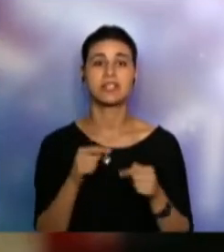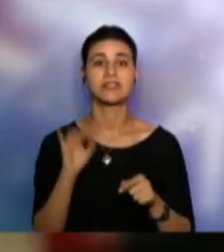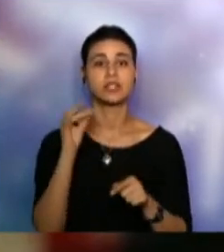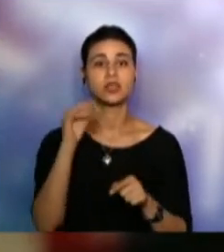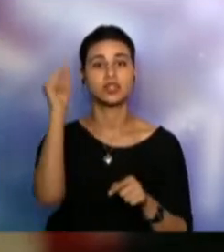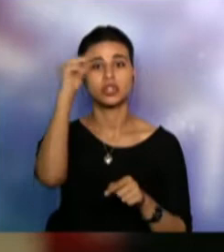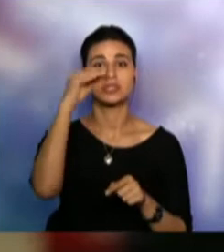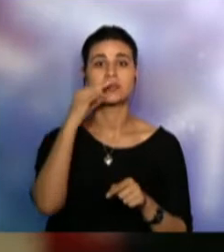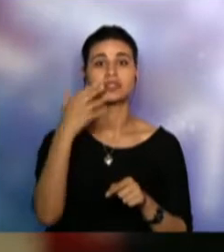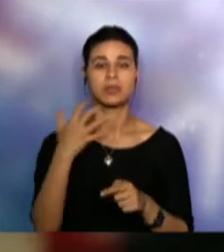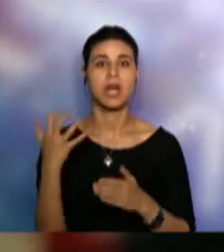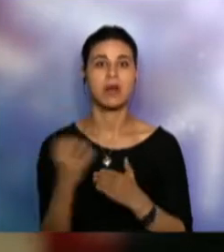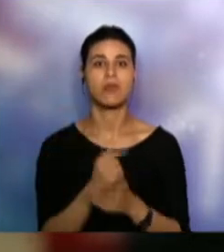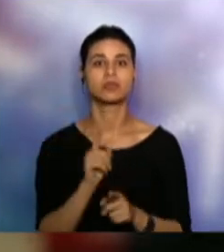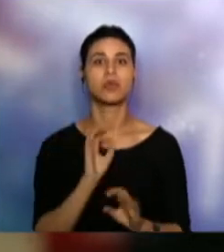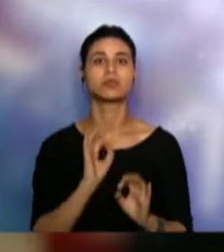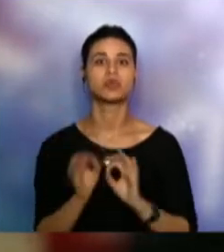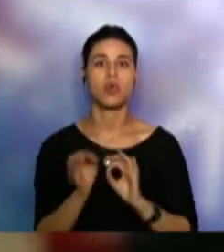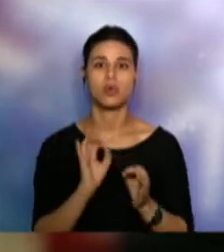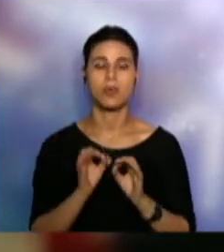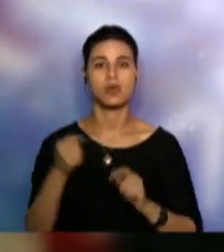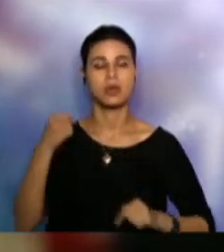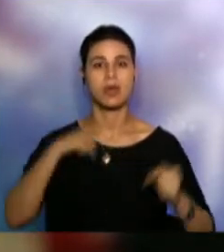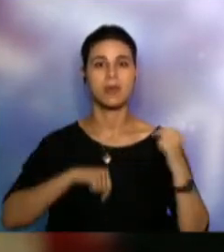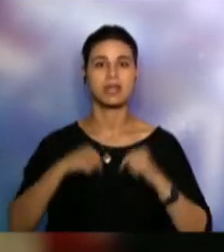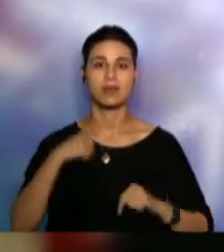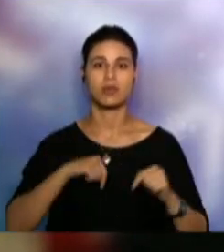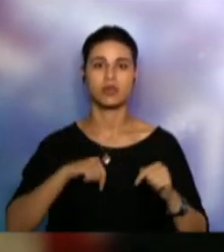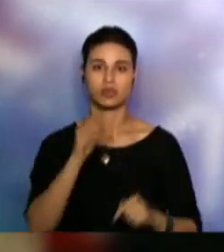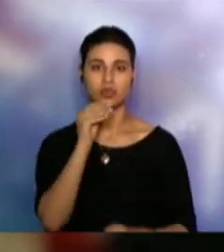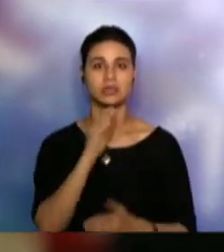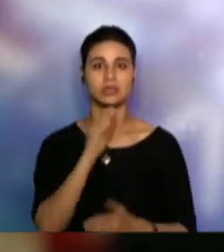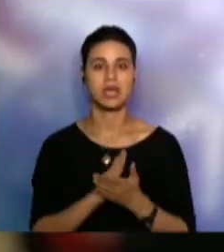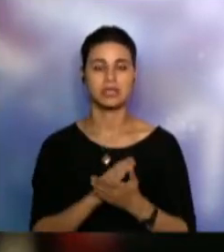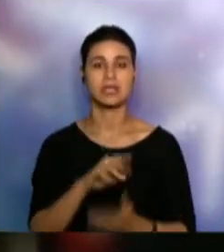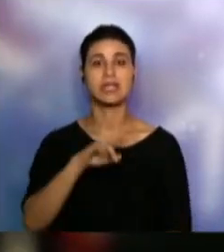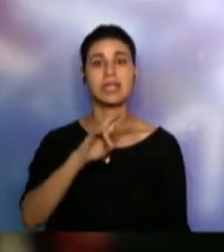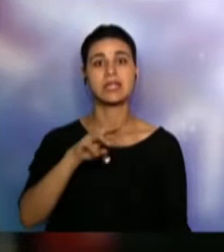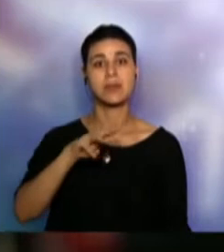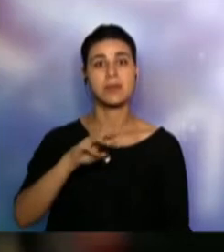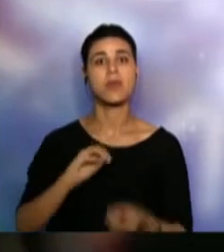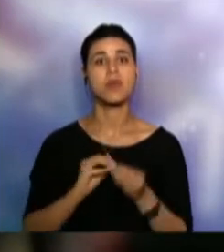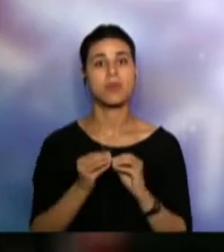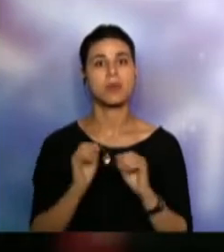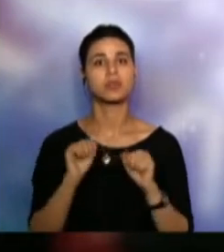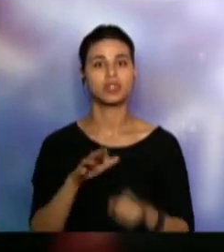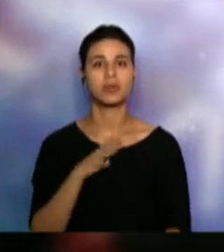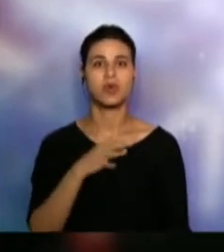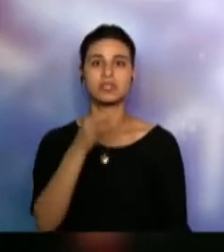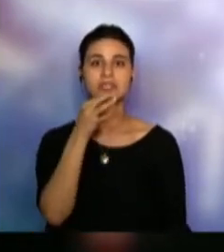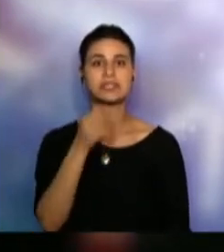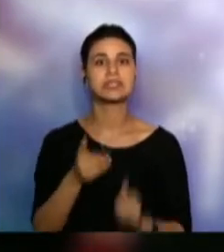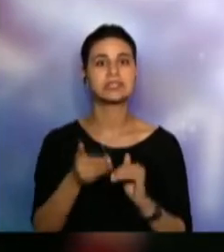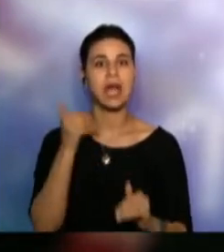შემდეგ აღმოვაჩინეთ, რომ ნორმალური მეტაბოლური მდგომარეობის შემთხვევაშიც დნმ-ის დაზიანება შესაძლოა ნაადრევ